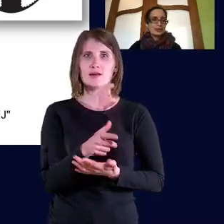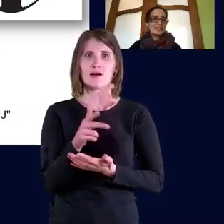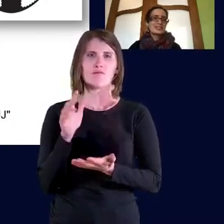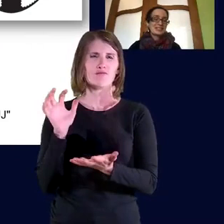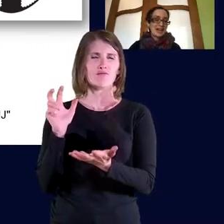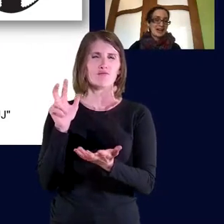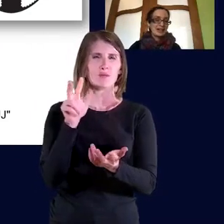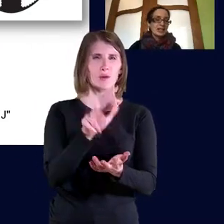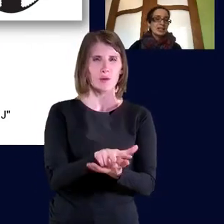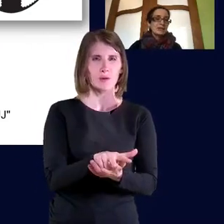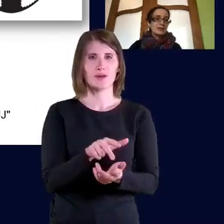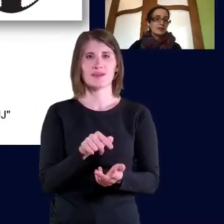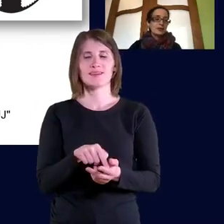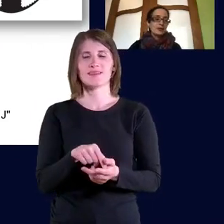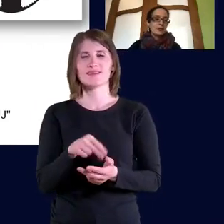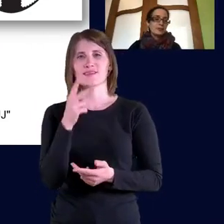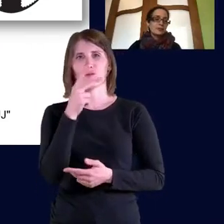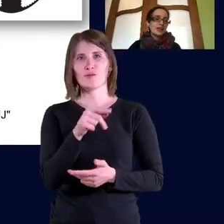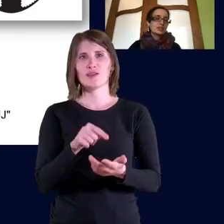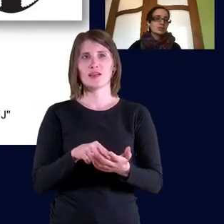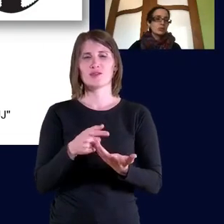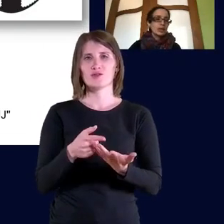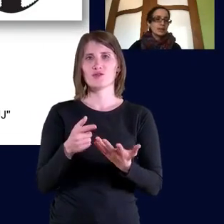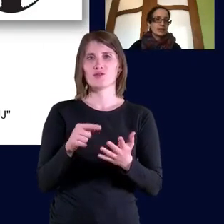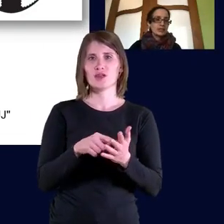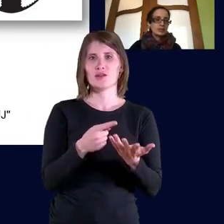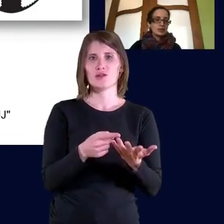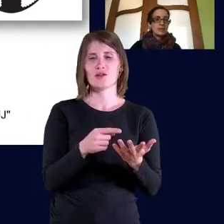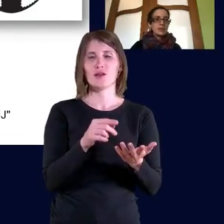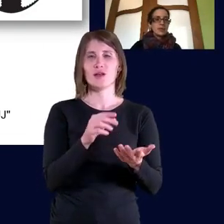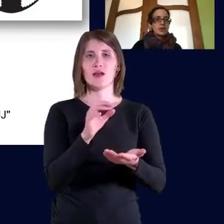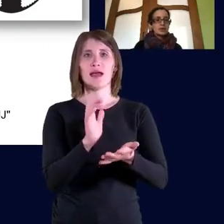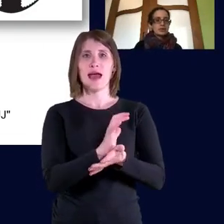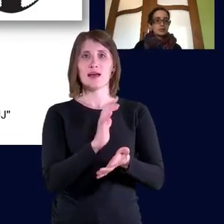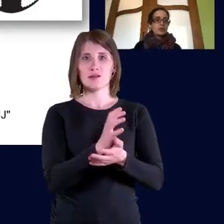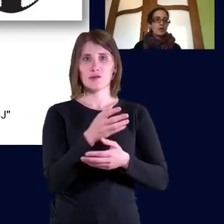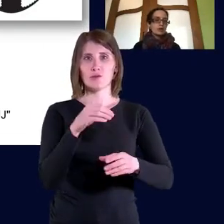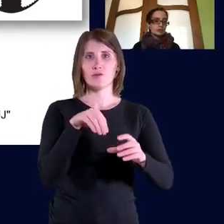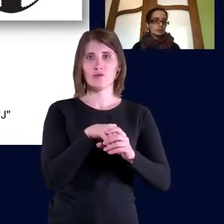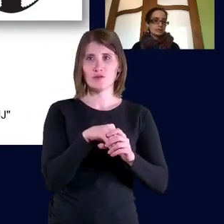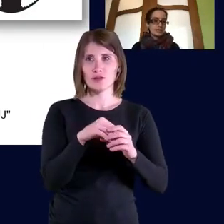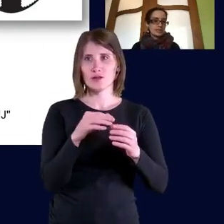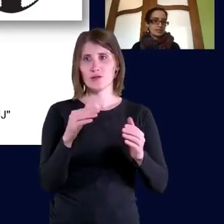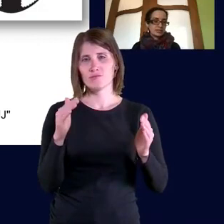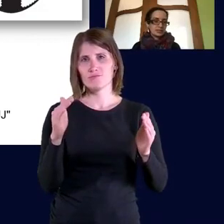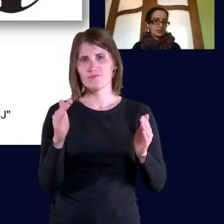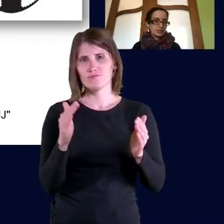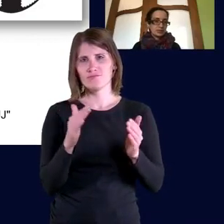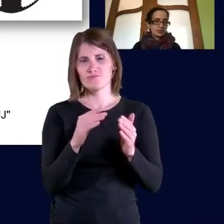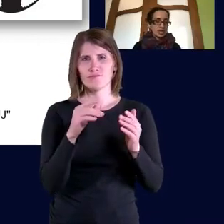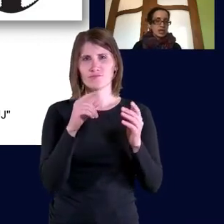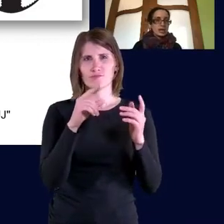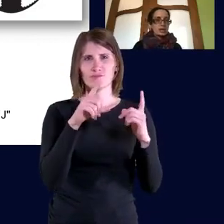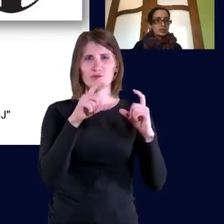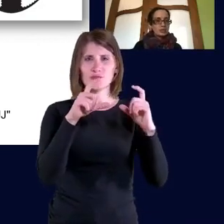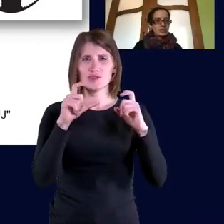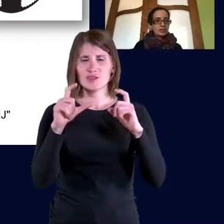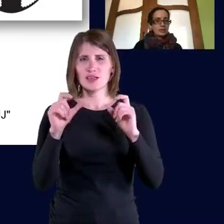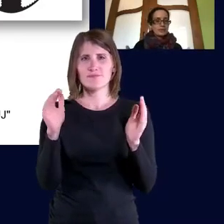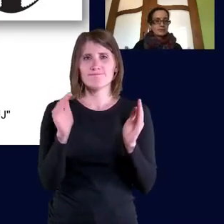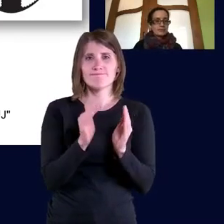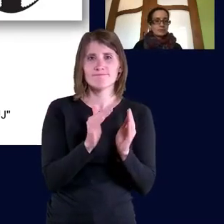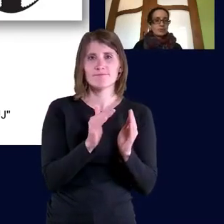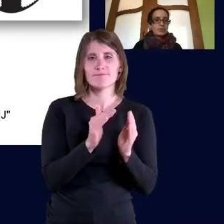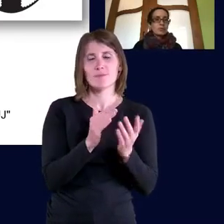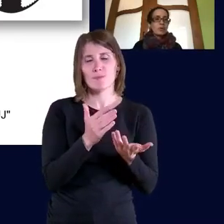to jest ta skala w artykule mieliśmy stosunkowo nieduże zdjęcia tych pierdółek ale